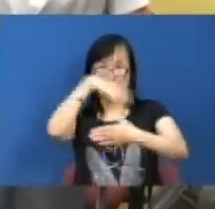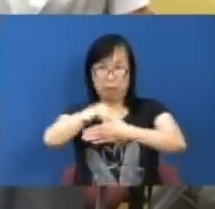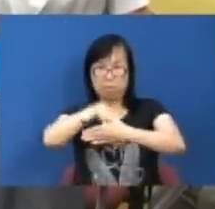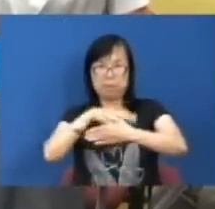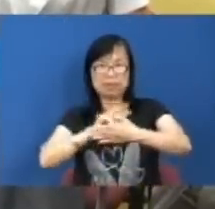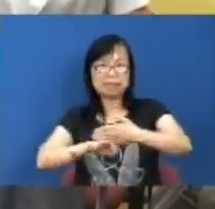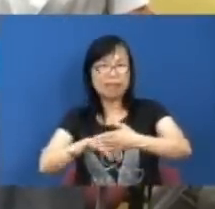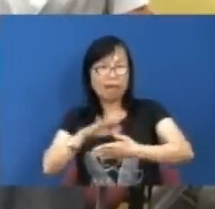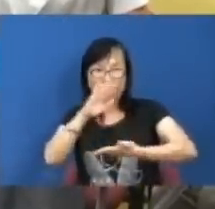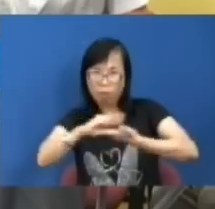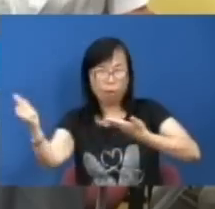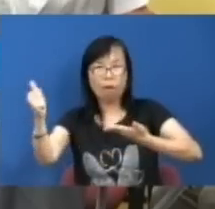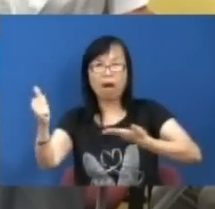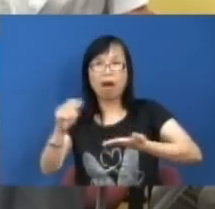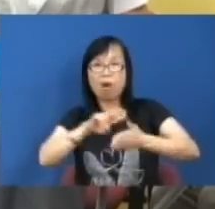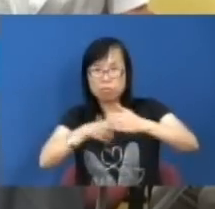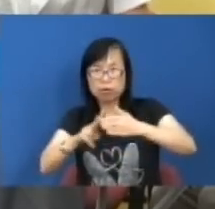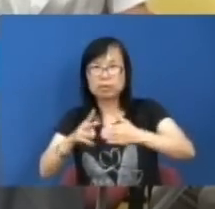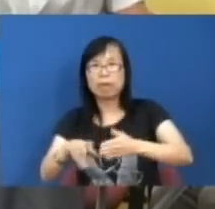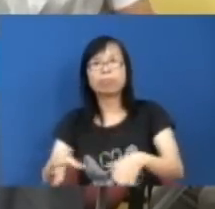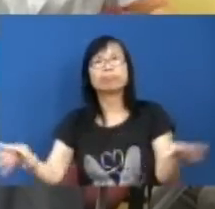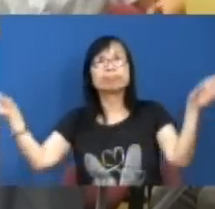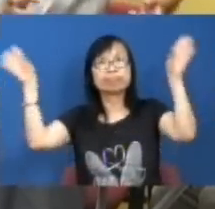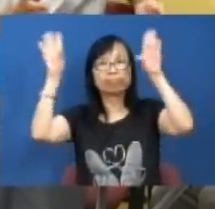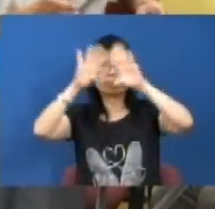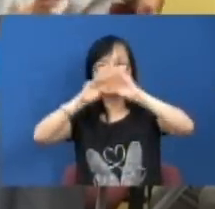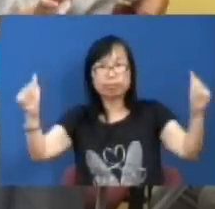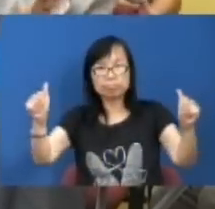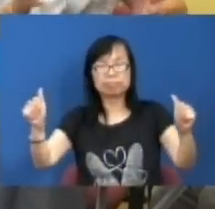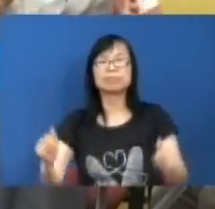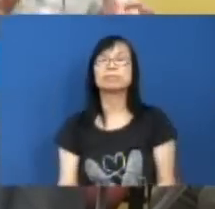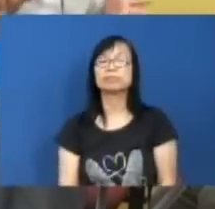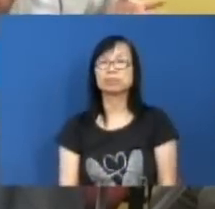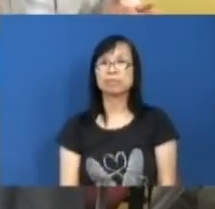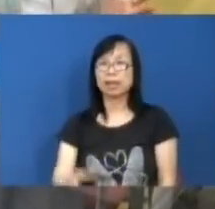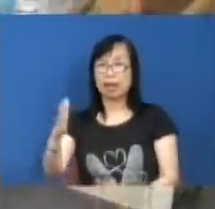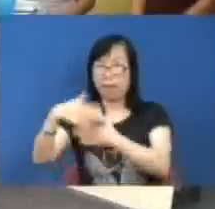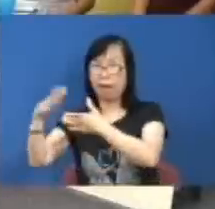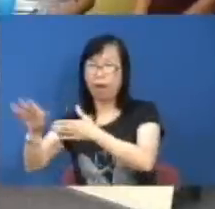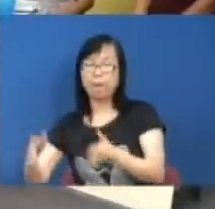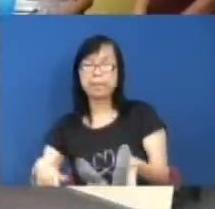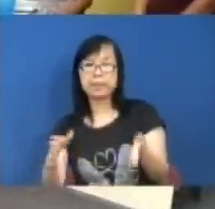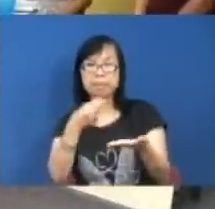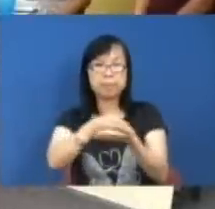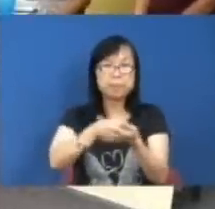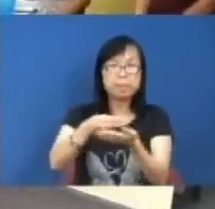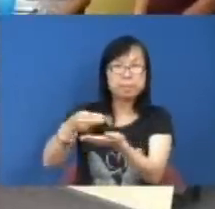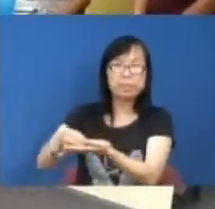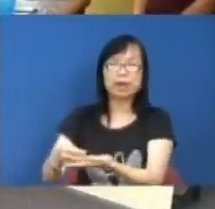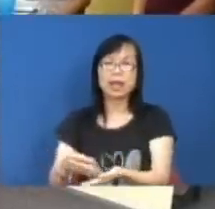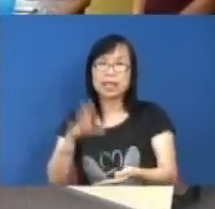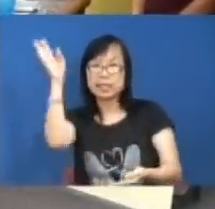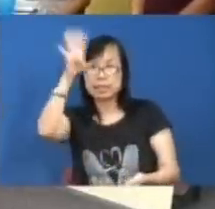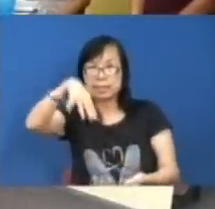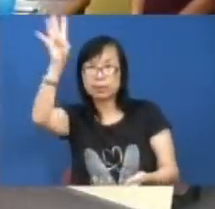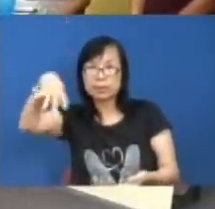裝修，全部就可以一夜之間化為烏有啦嘛。 咁你個 Michelle 出邊咧，坊間亦都好多賣即係話油漆裏面咧，